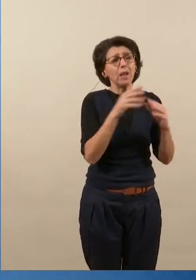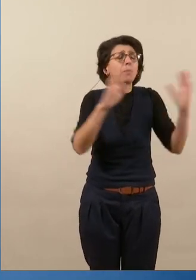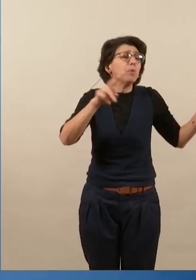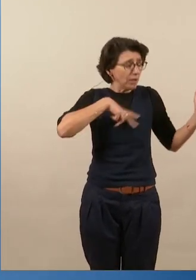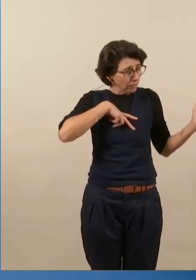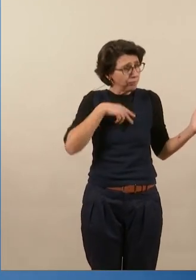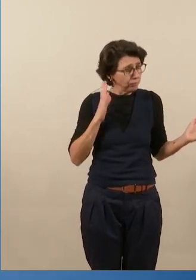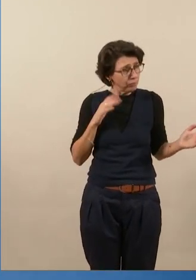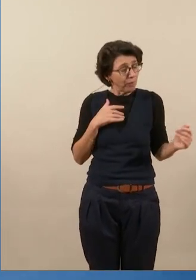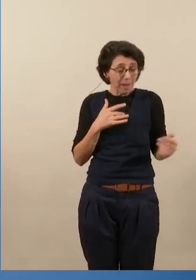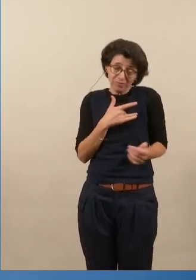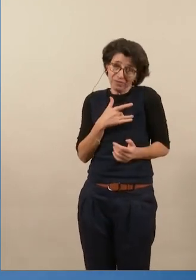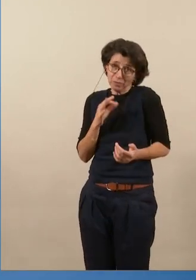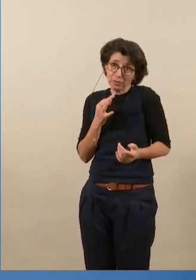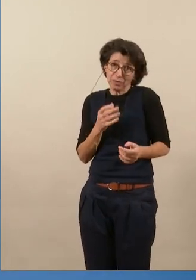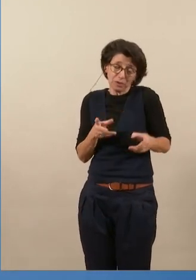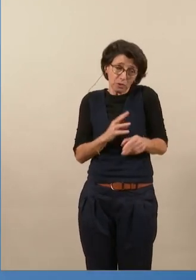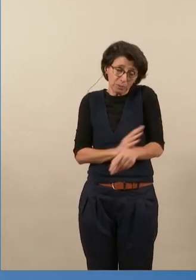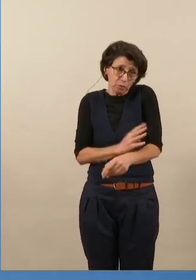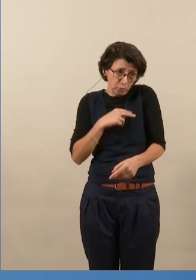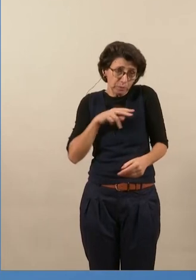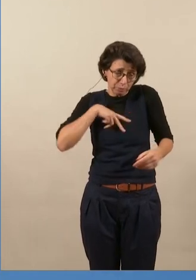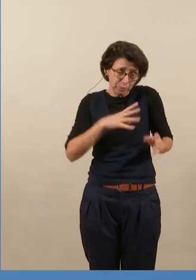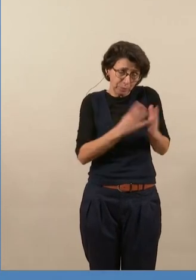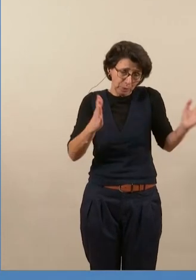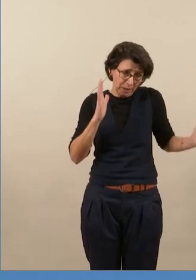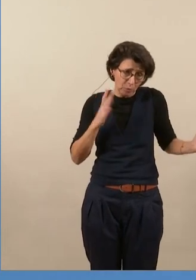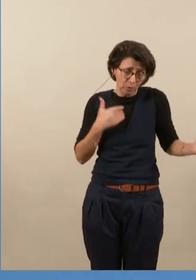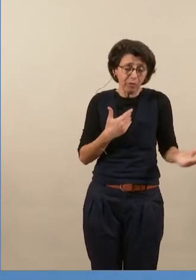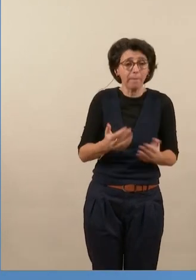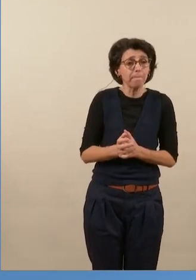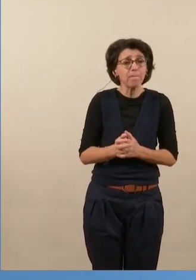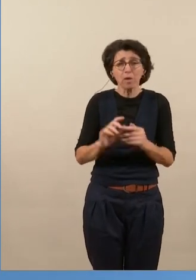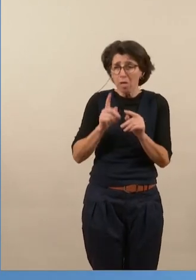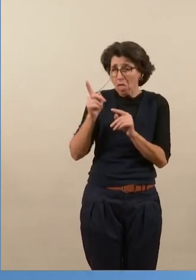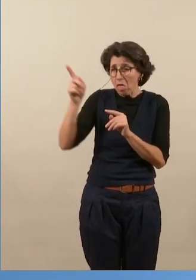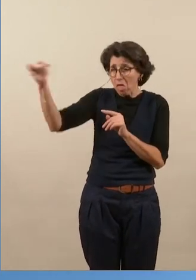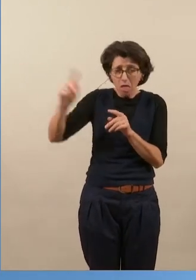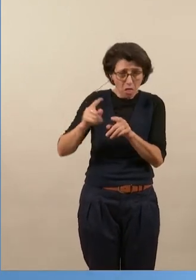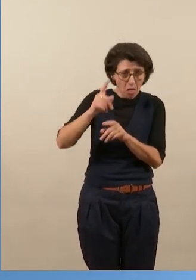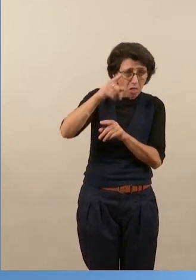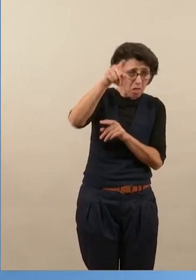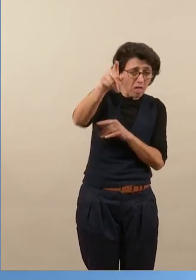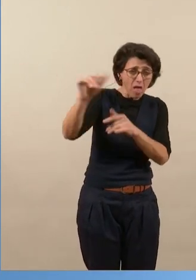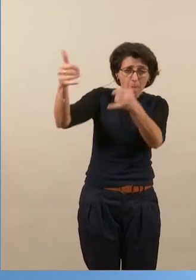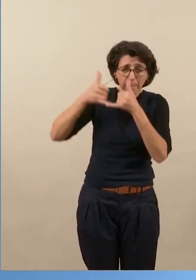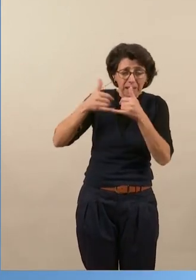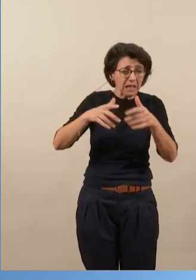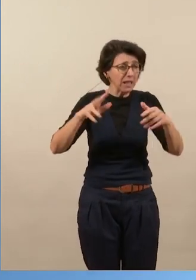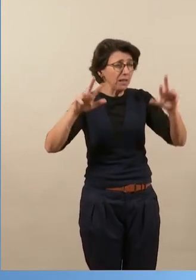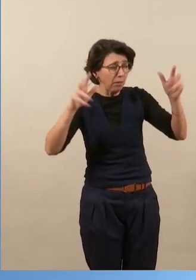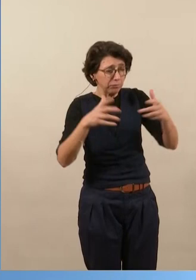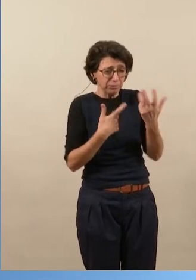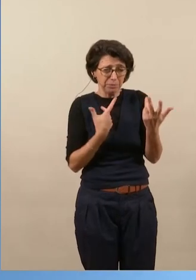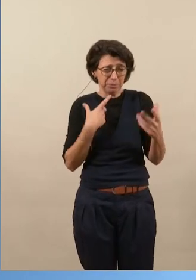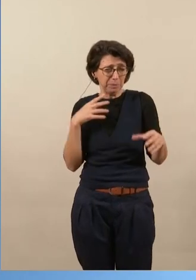je sais c'est touchant petite séquence émotion vous allez au bout du monde chercher des titres et des prix pour une participation citoyenne qui ne marche